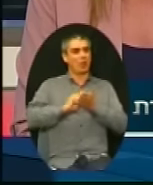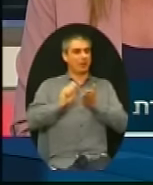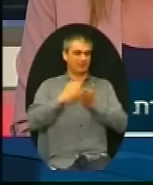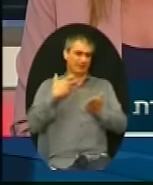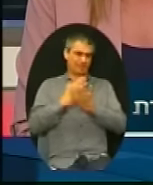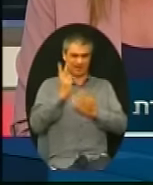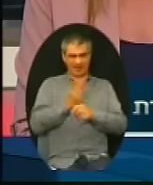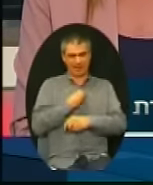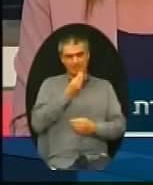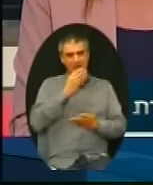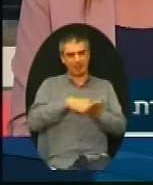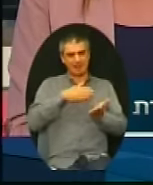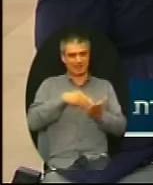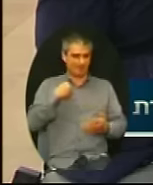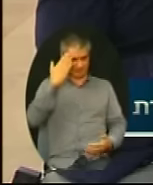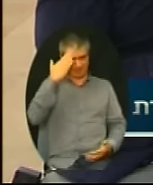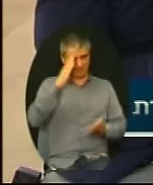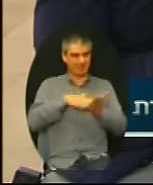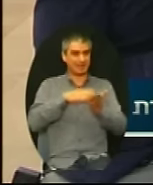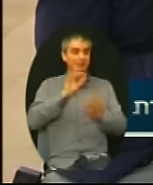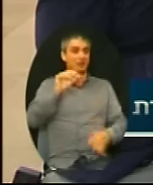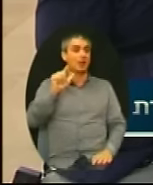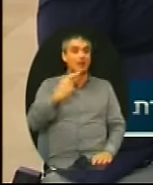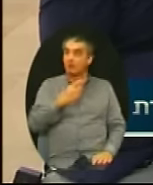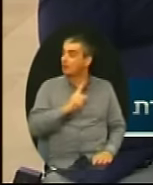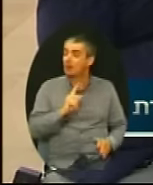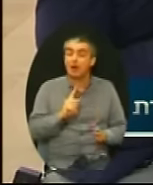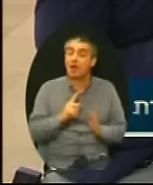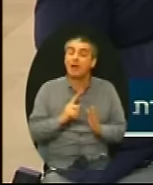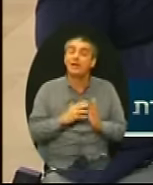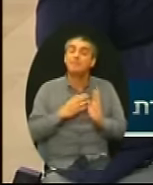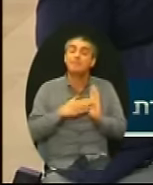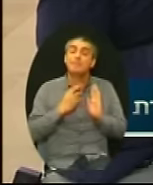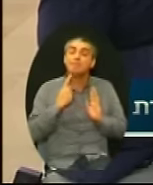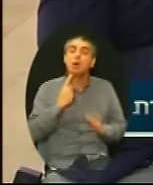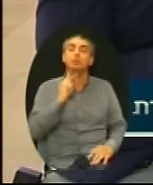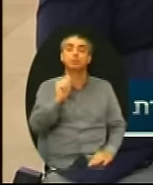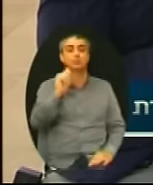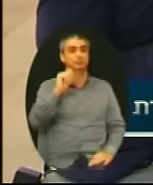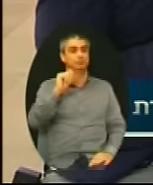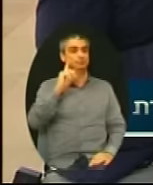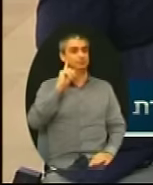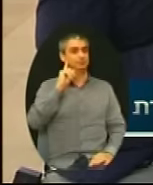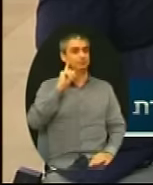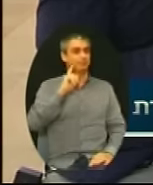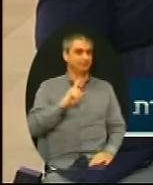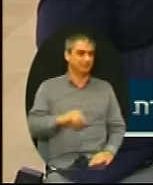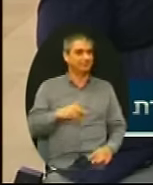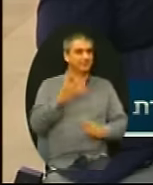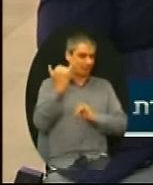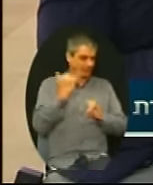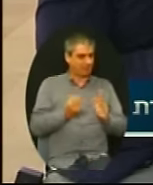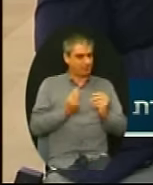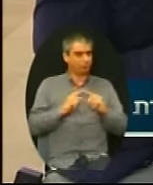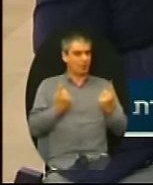כבר רגילים לאכול את הריבות ולהכיר אותן, את הריבות של אילן גילון. אמרנו, ריבות. נכון, אתה צודק. אז שהפעם יביא